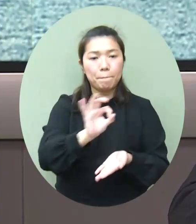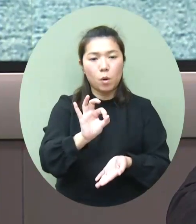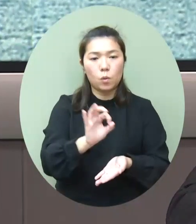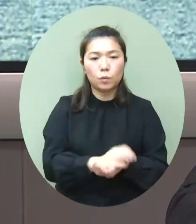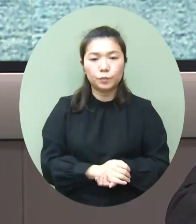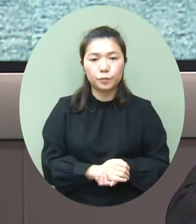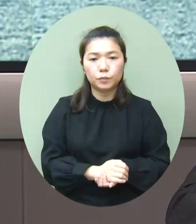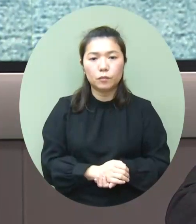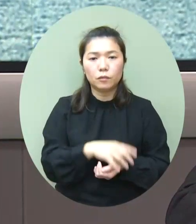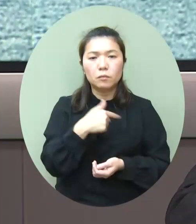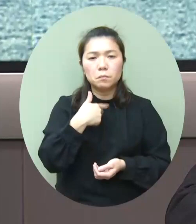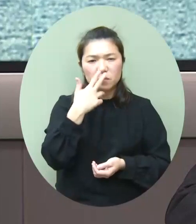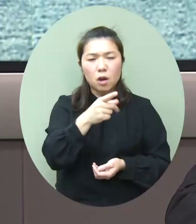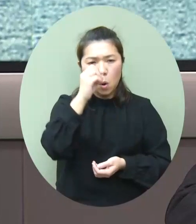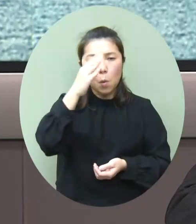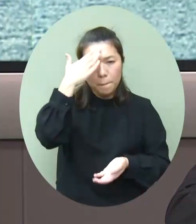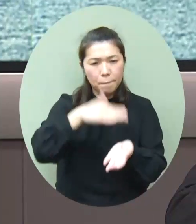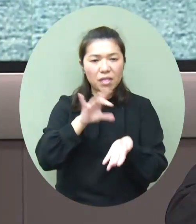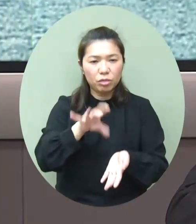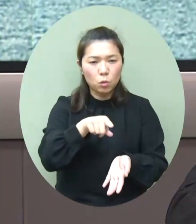1653例是对